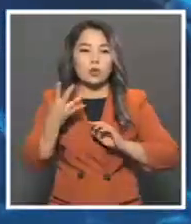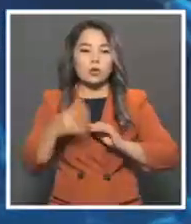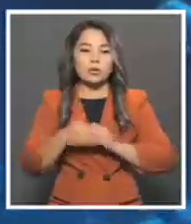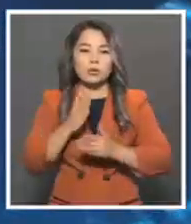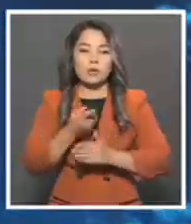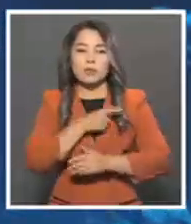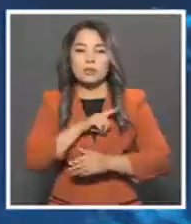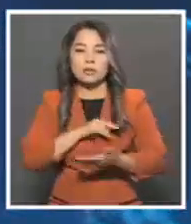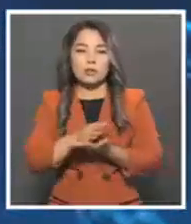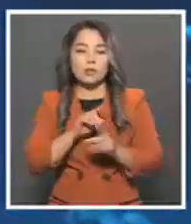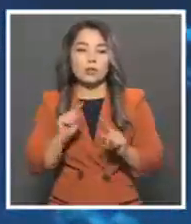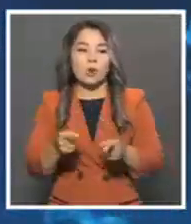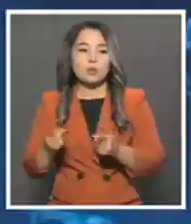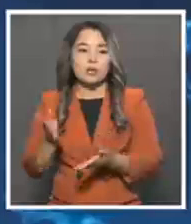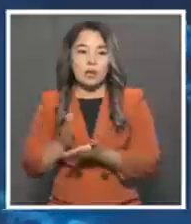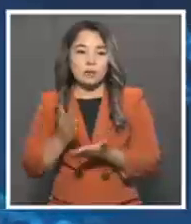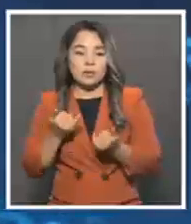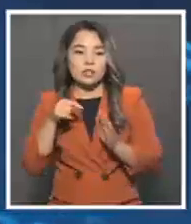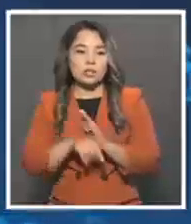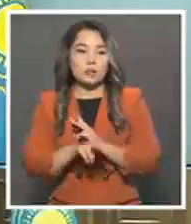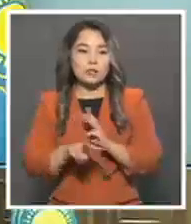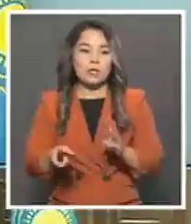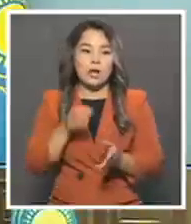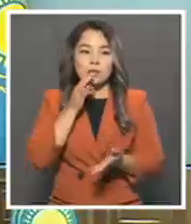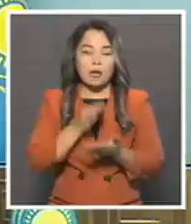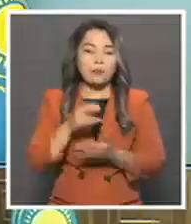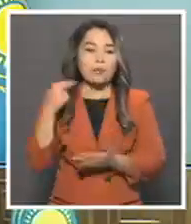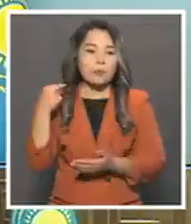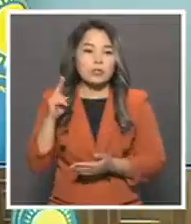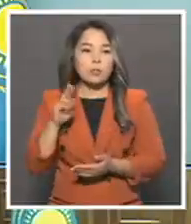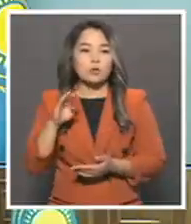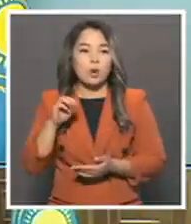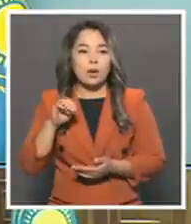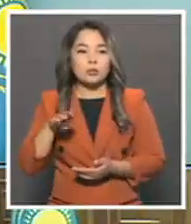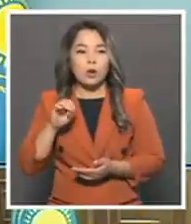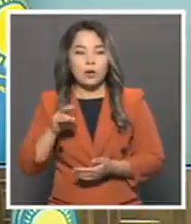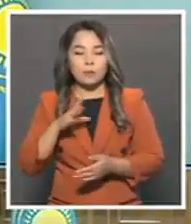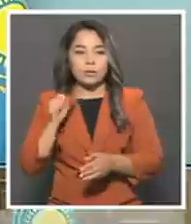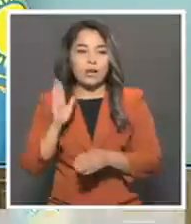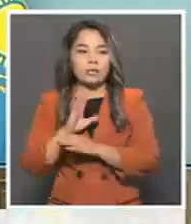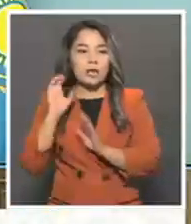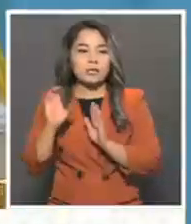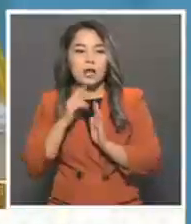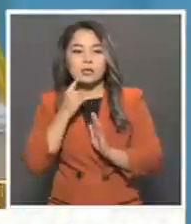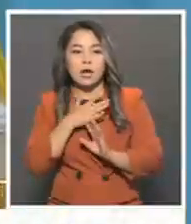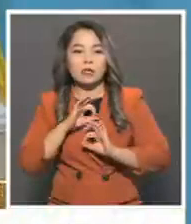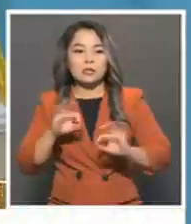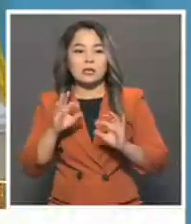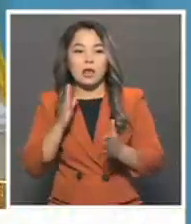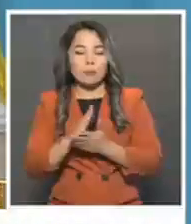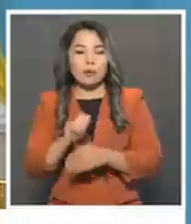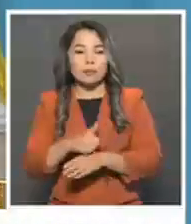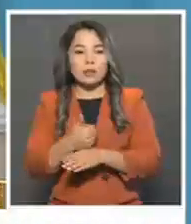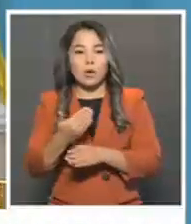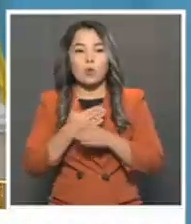қызметкері ұсталды. Бұл туралы Ішкі істер министрі Ерлан Тұрғымбаев президент Қасым-Жомарт Тоқаевқа берген есебінде баяндады. Жергілікті